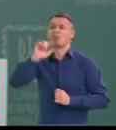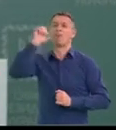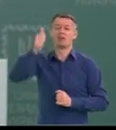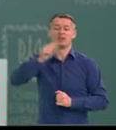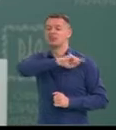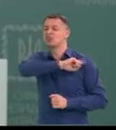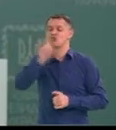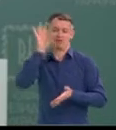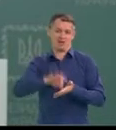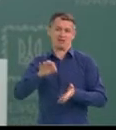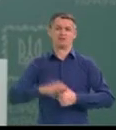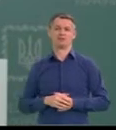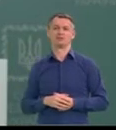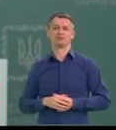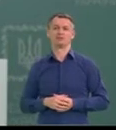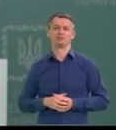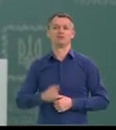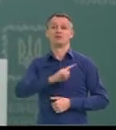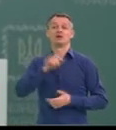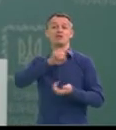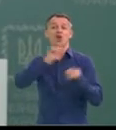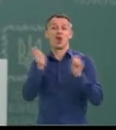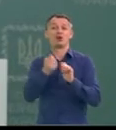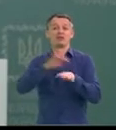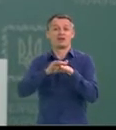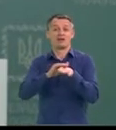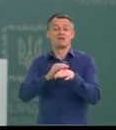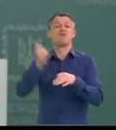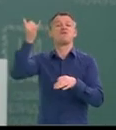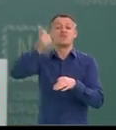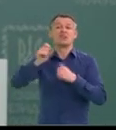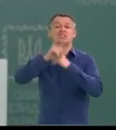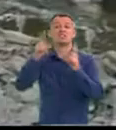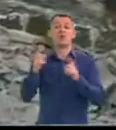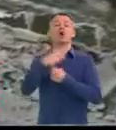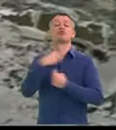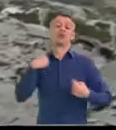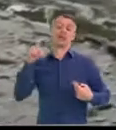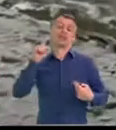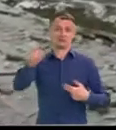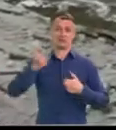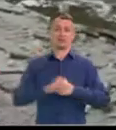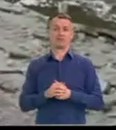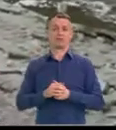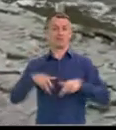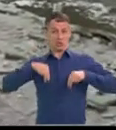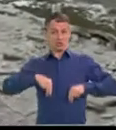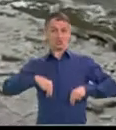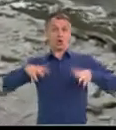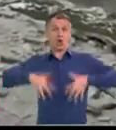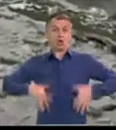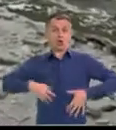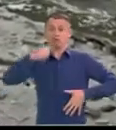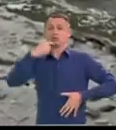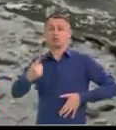ніколи. І замість прощеного буде судний день. Volodymyr Zelenski a mai spus că sancțiunile